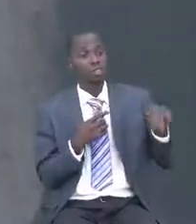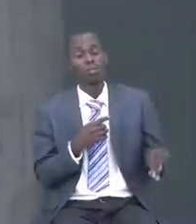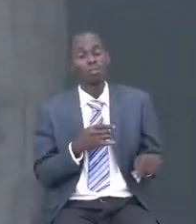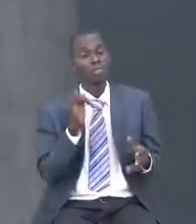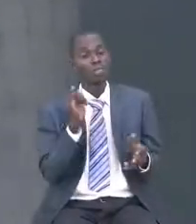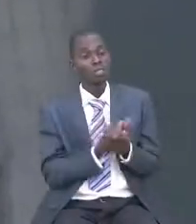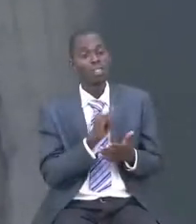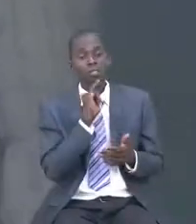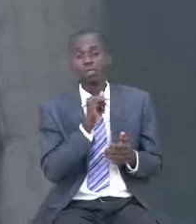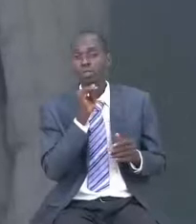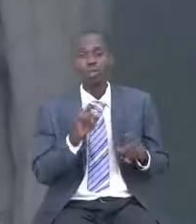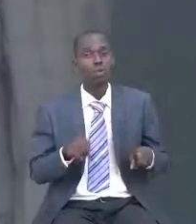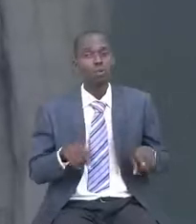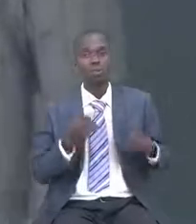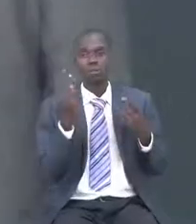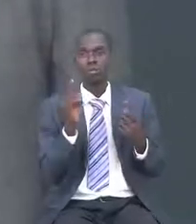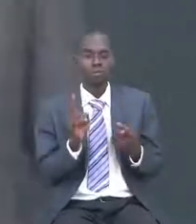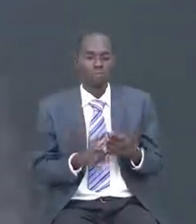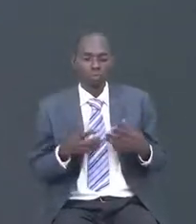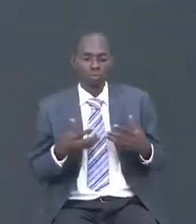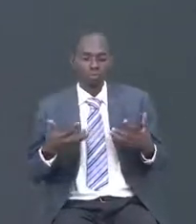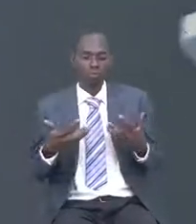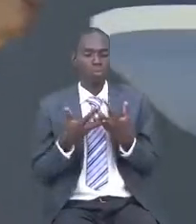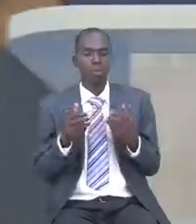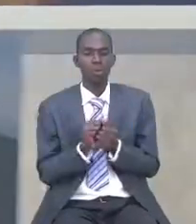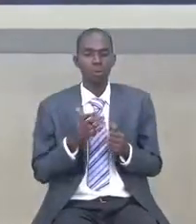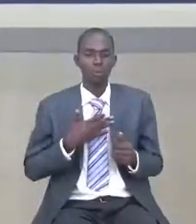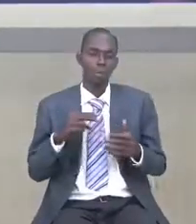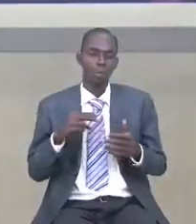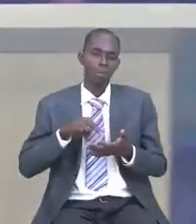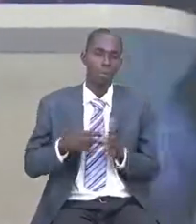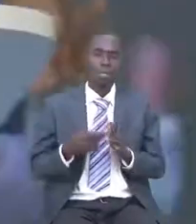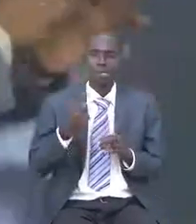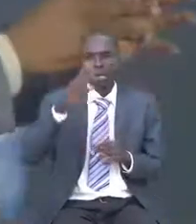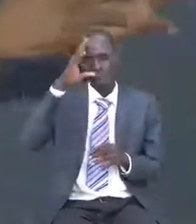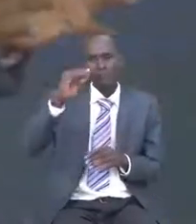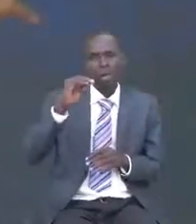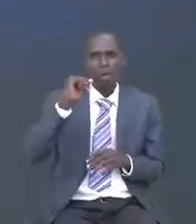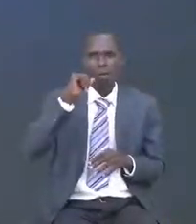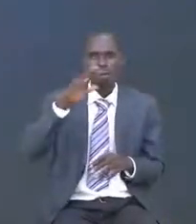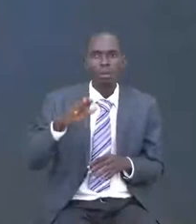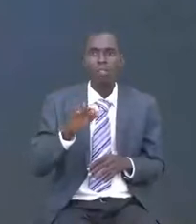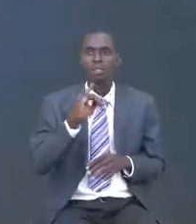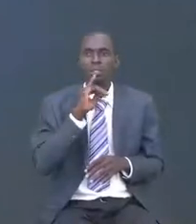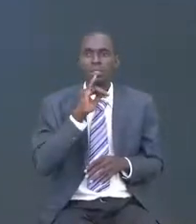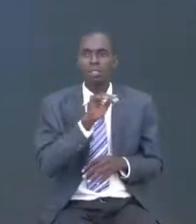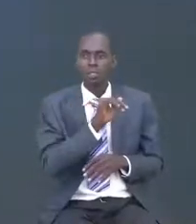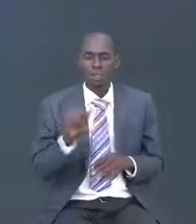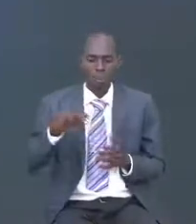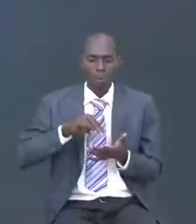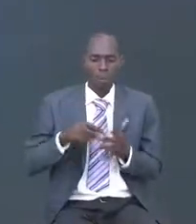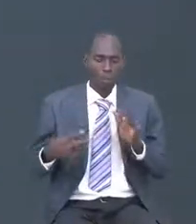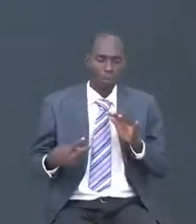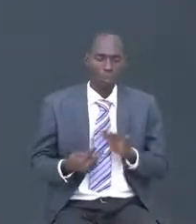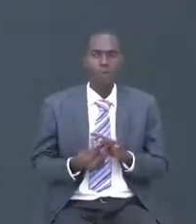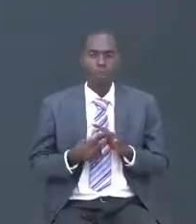ça ne va pas s'aligner avec mon objectif. L'homme, la femme, qui est motivé par un objectif,